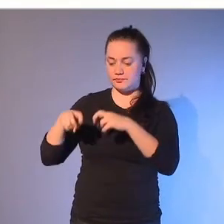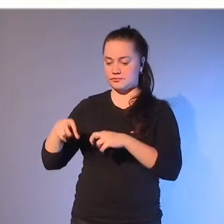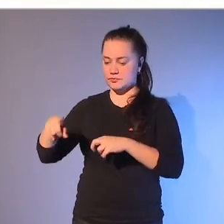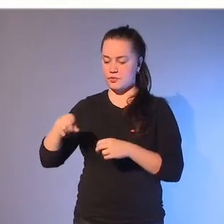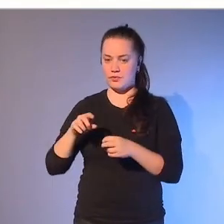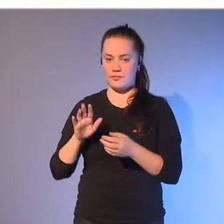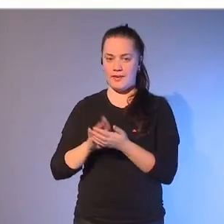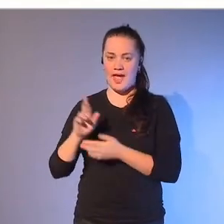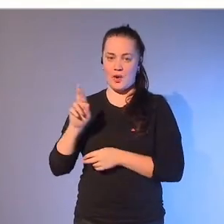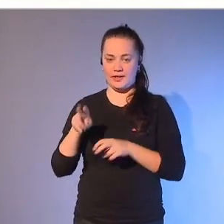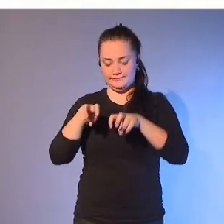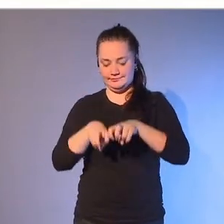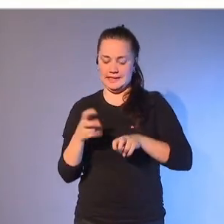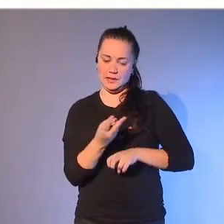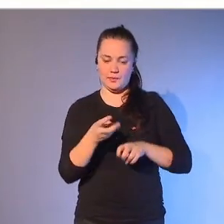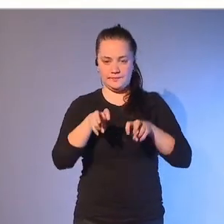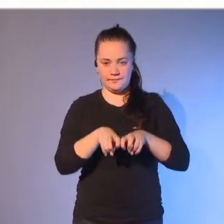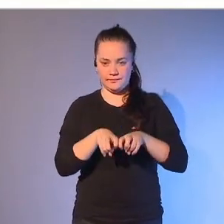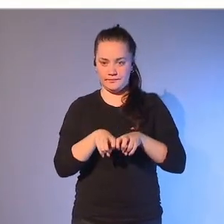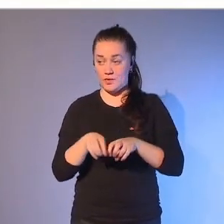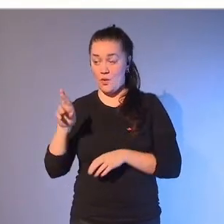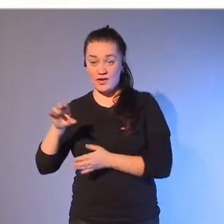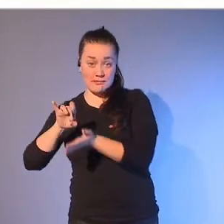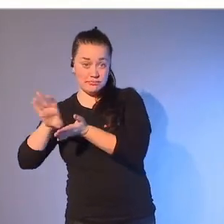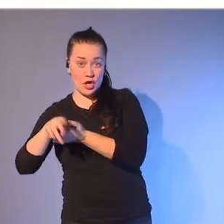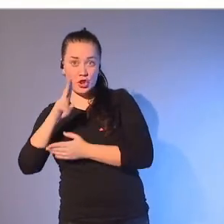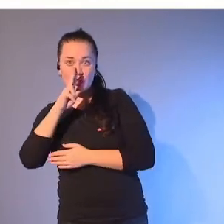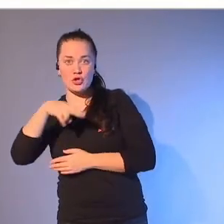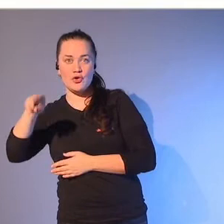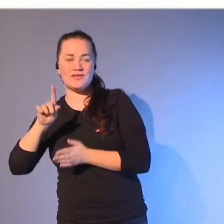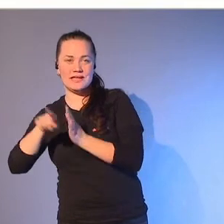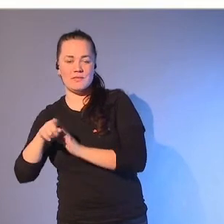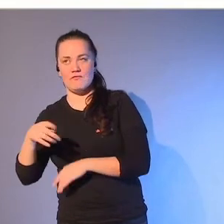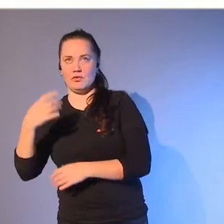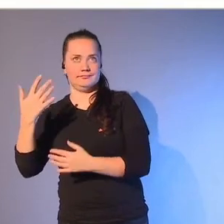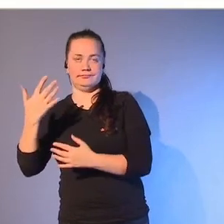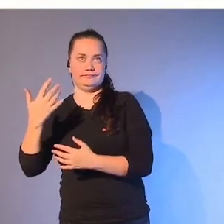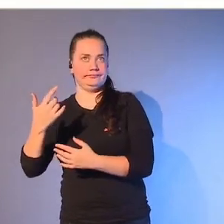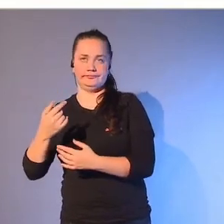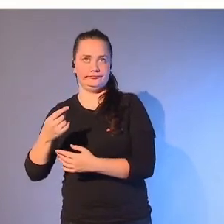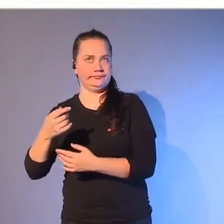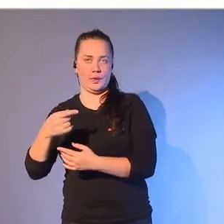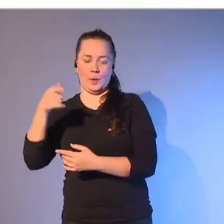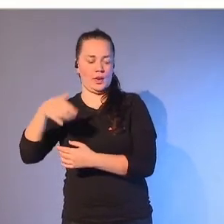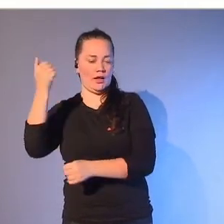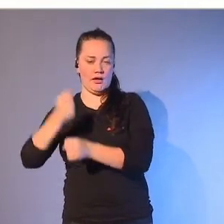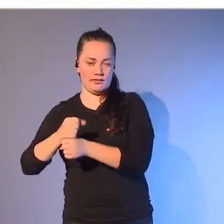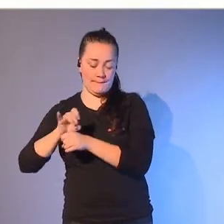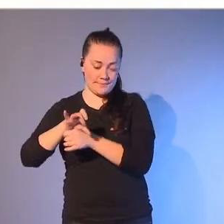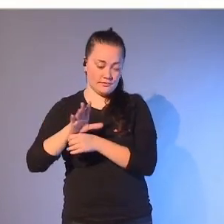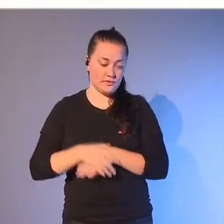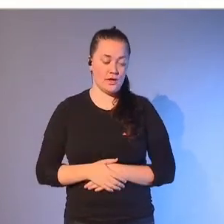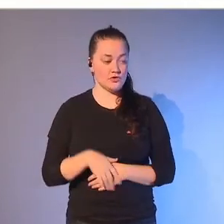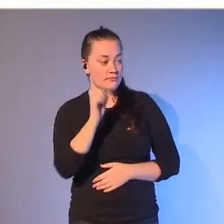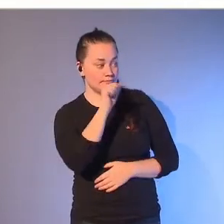med Ronny, som da er kastet ut av nynorsktimen for n-te gang. Og så banker det på døra, så går